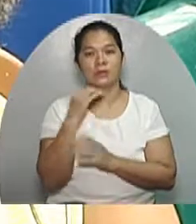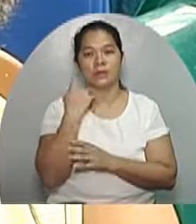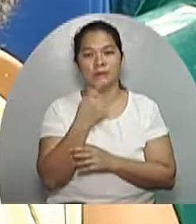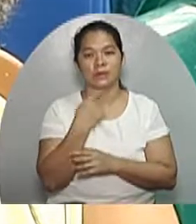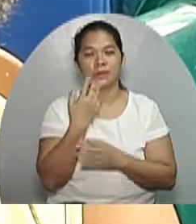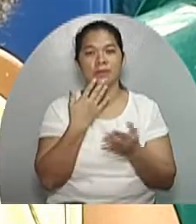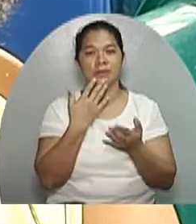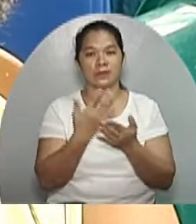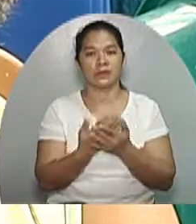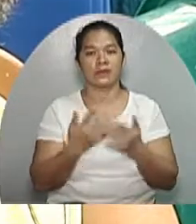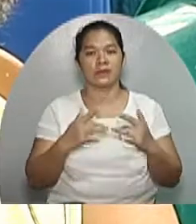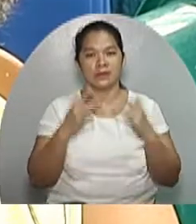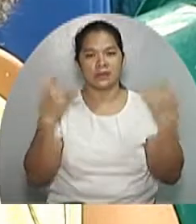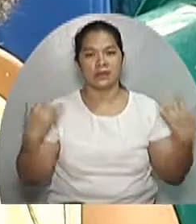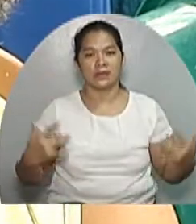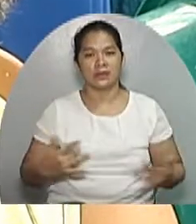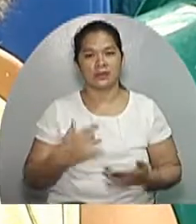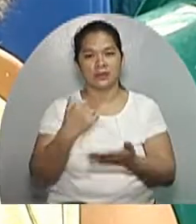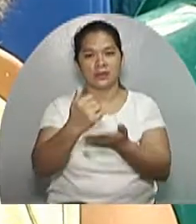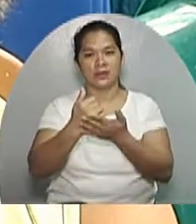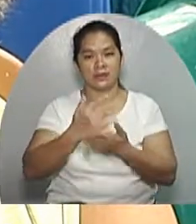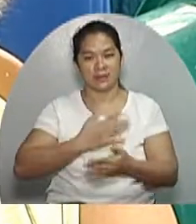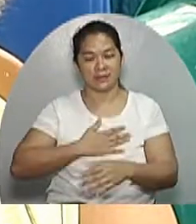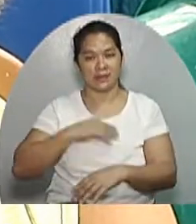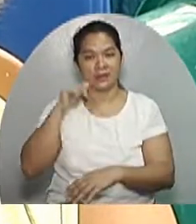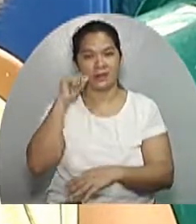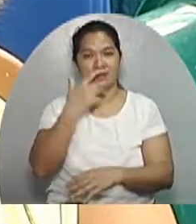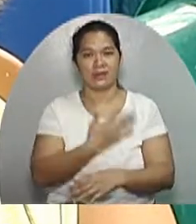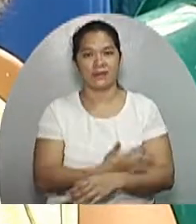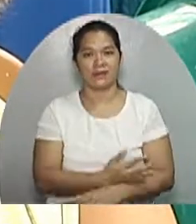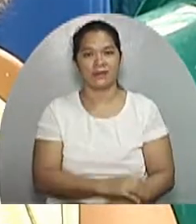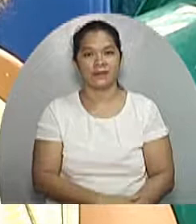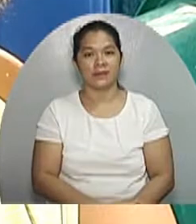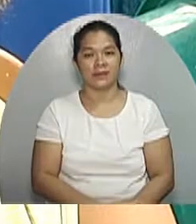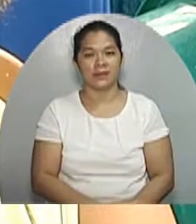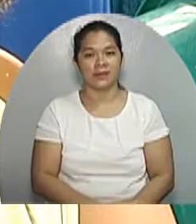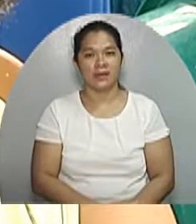sino man pong may magandang puso na matulungan ang aking anak.